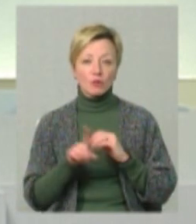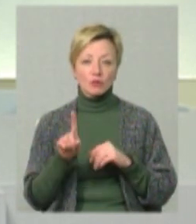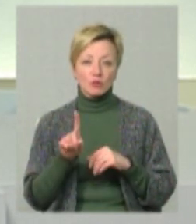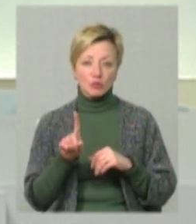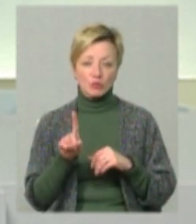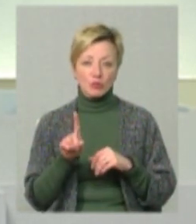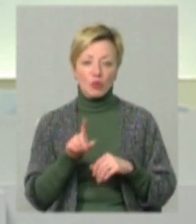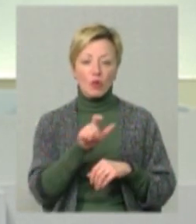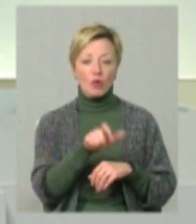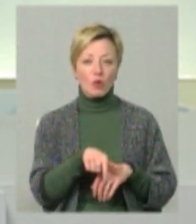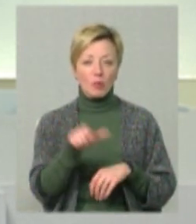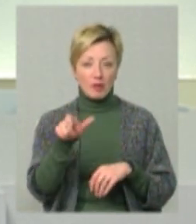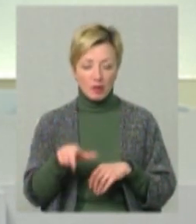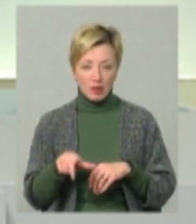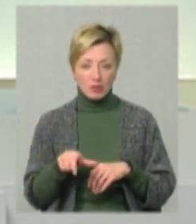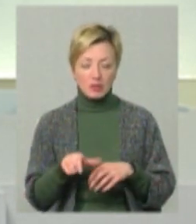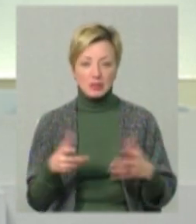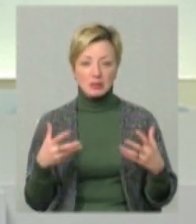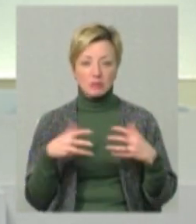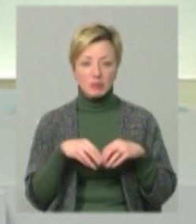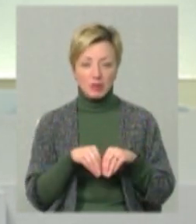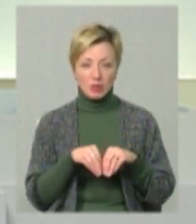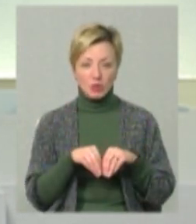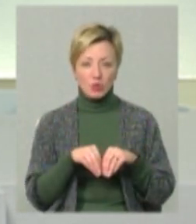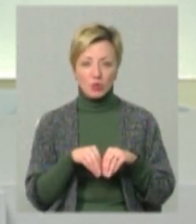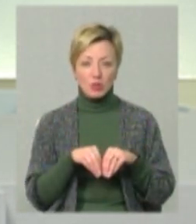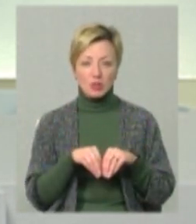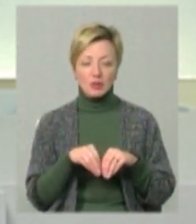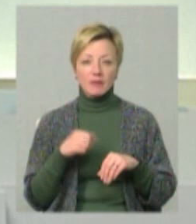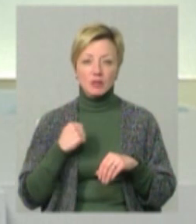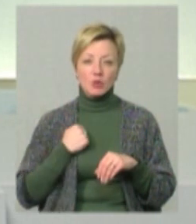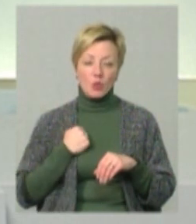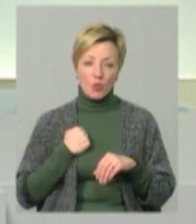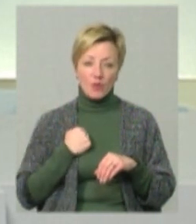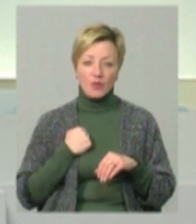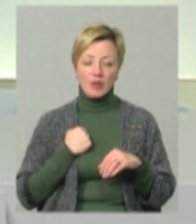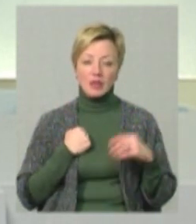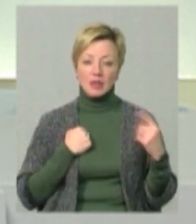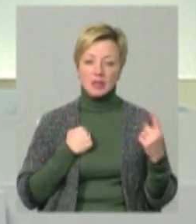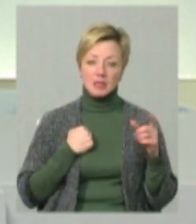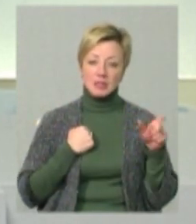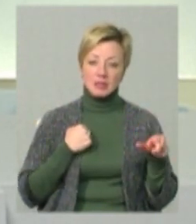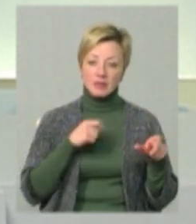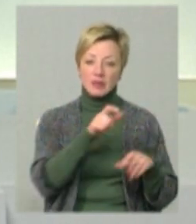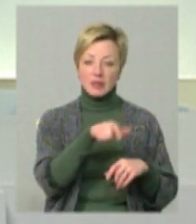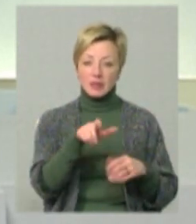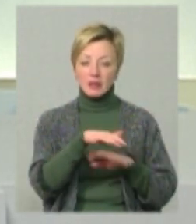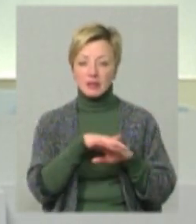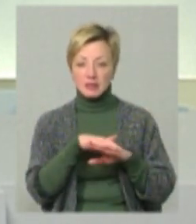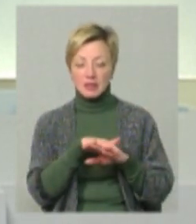що громадяни, спільно військові і цивільне